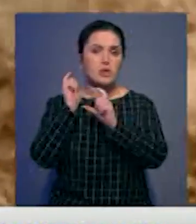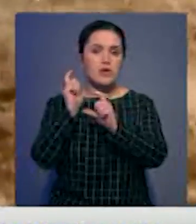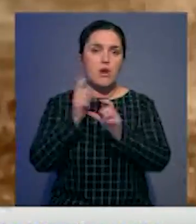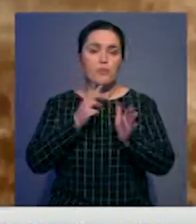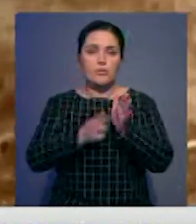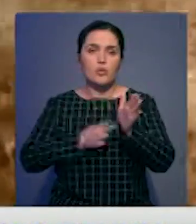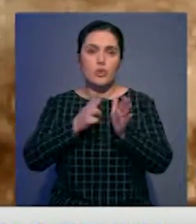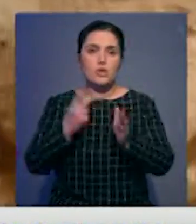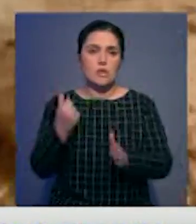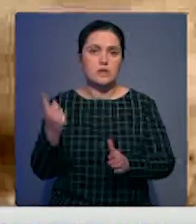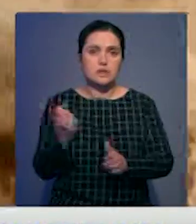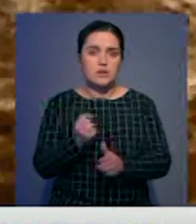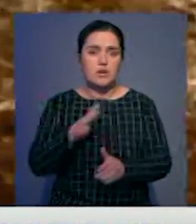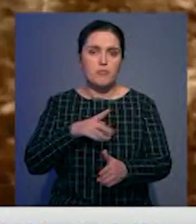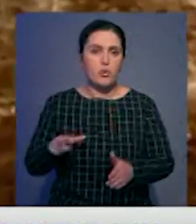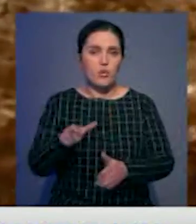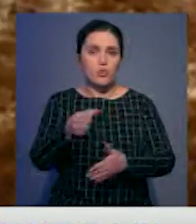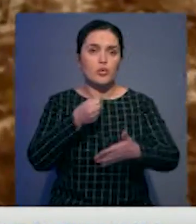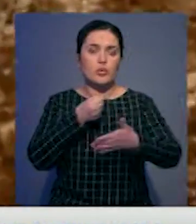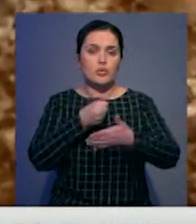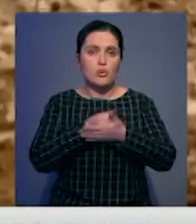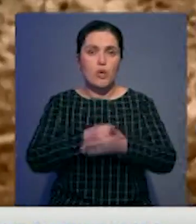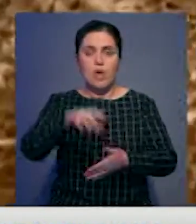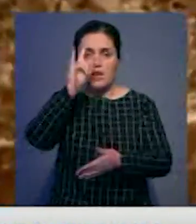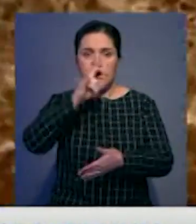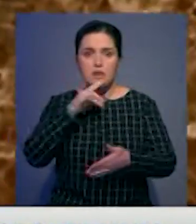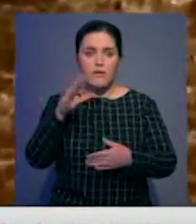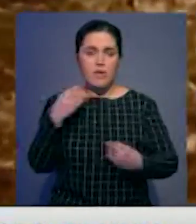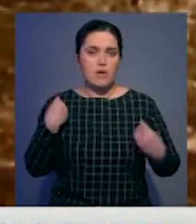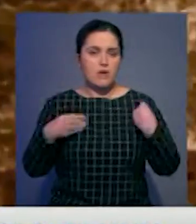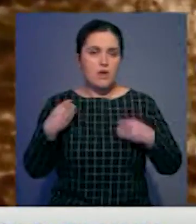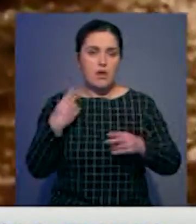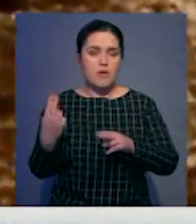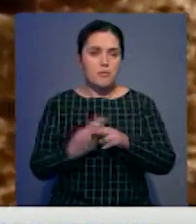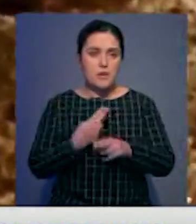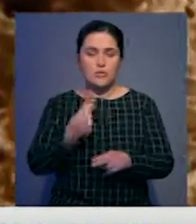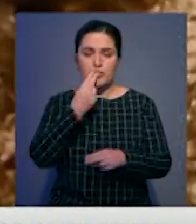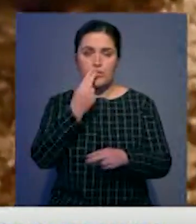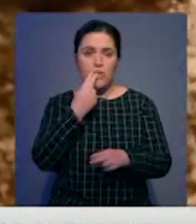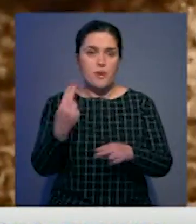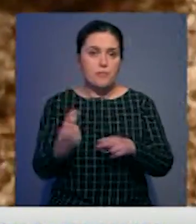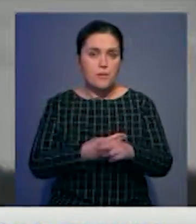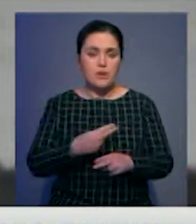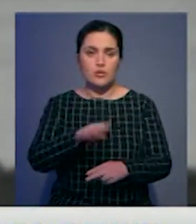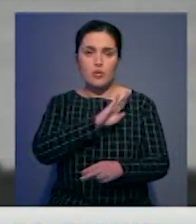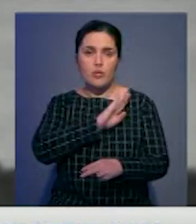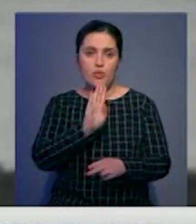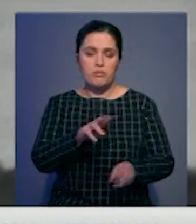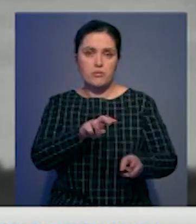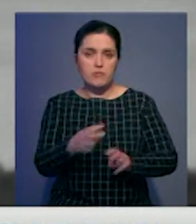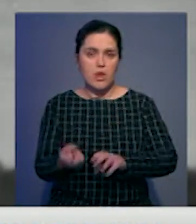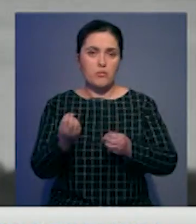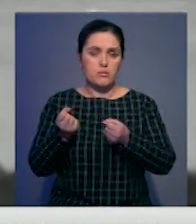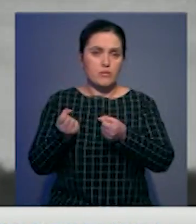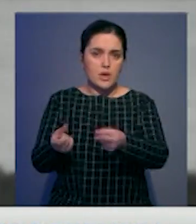вагоны и больше недели куда-то везли. Многие были легко одеты, без провизии. Некоторые не выдерживали и умирали. Их тела оставляли в степи,